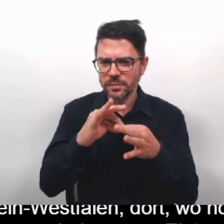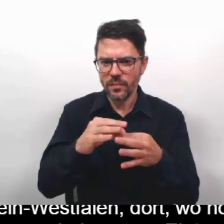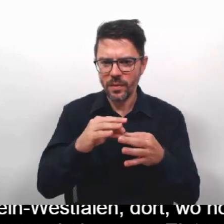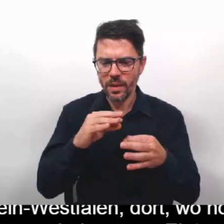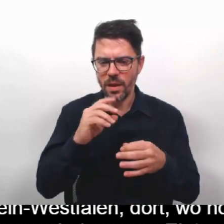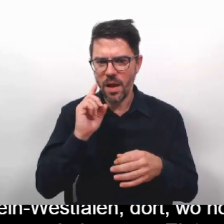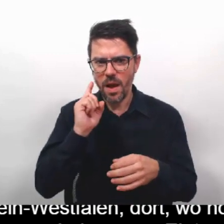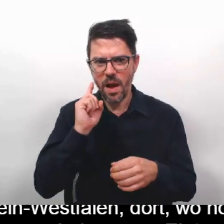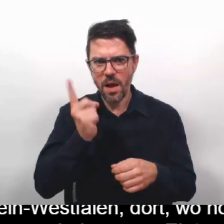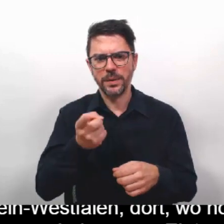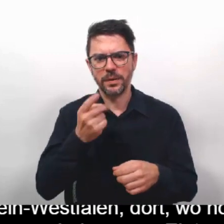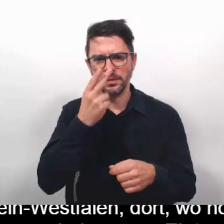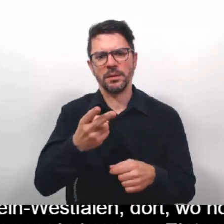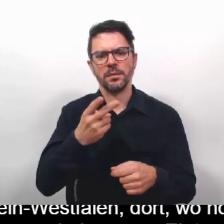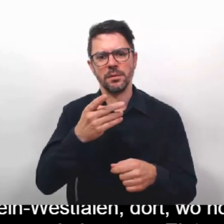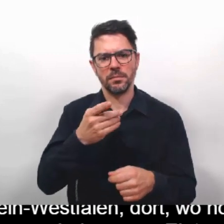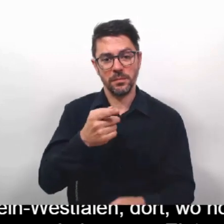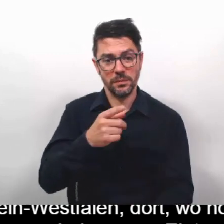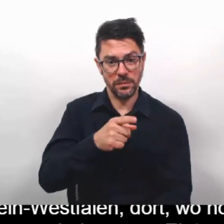ergreifen.